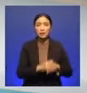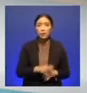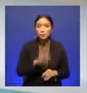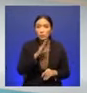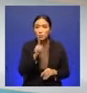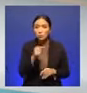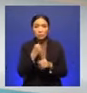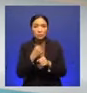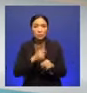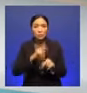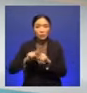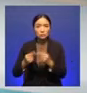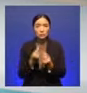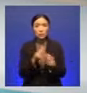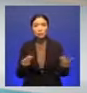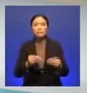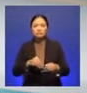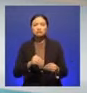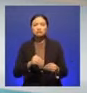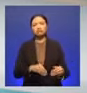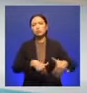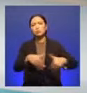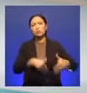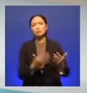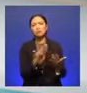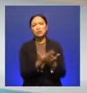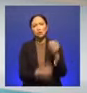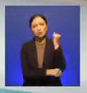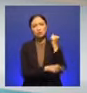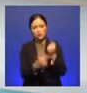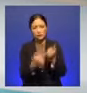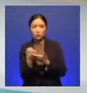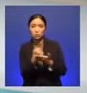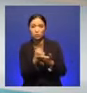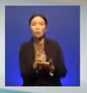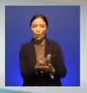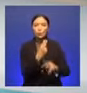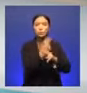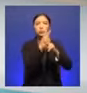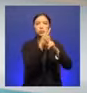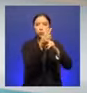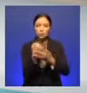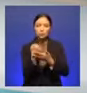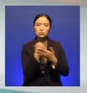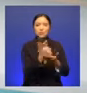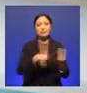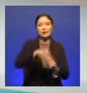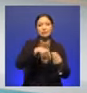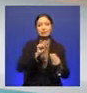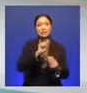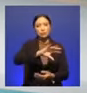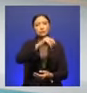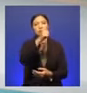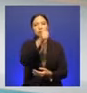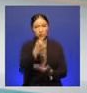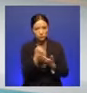ทำบางสิ่งบางอย่างกับพี่น้องที่มีรายได้น้อยเนี่ยมันเกิดผลทวีคูณมันเป็นผลที่คุ้มค่ามากในทางเศรษฐกิจและสสเอง